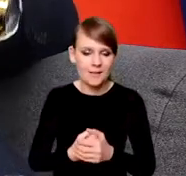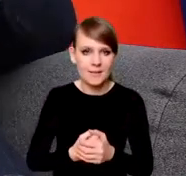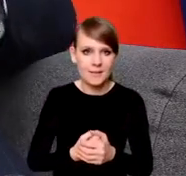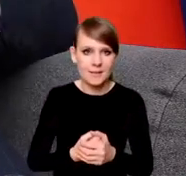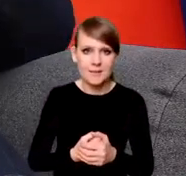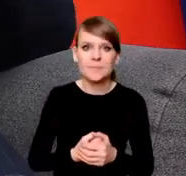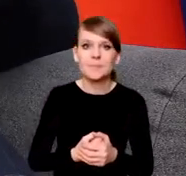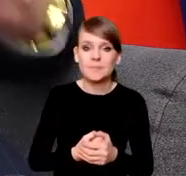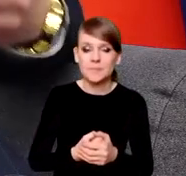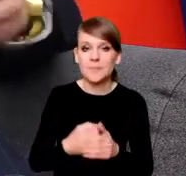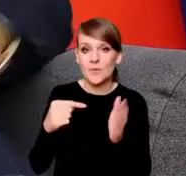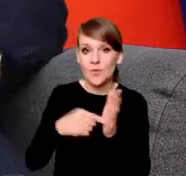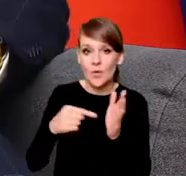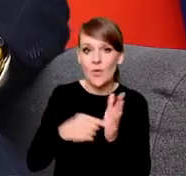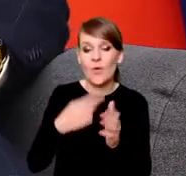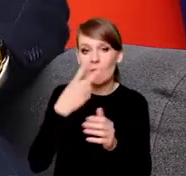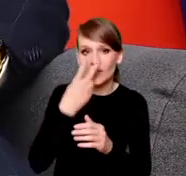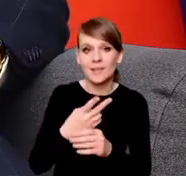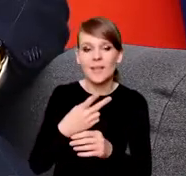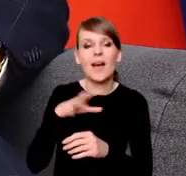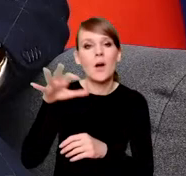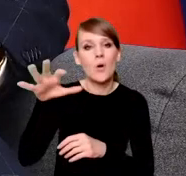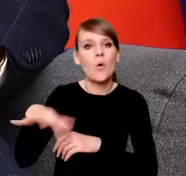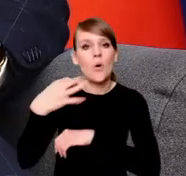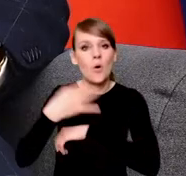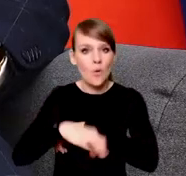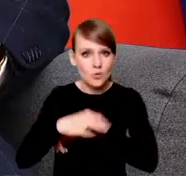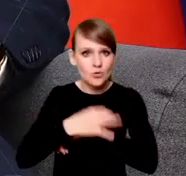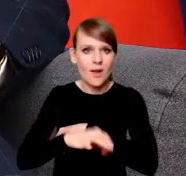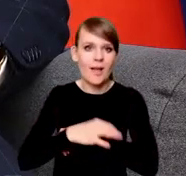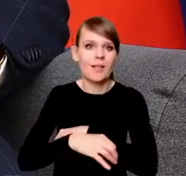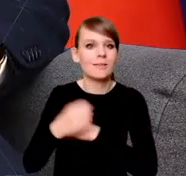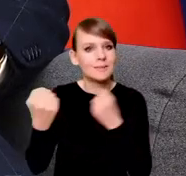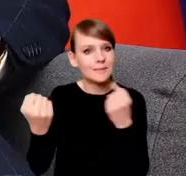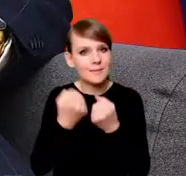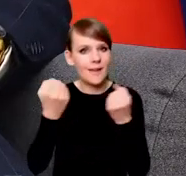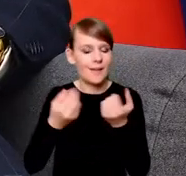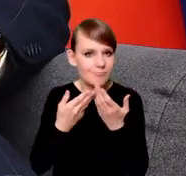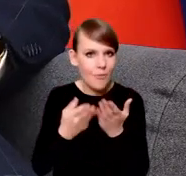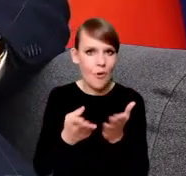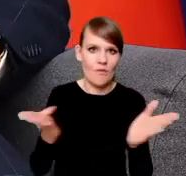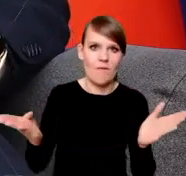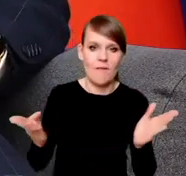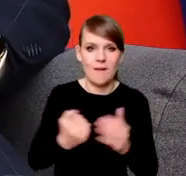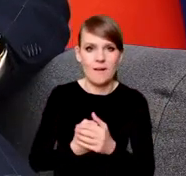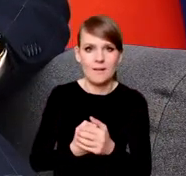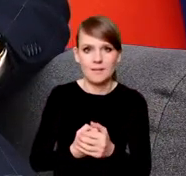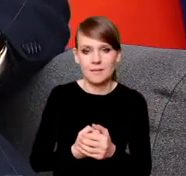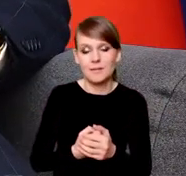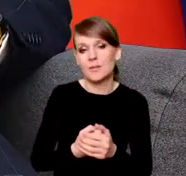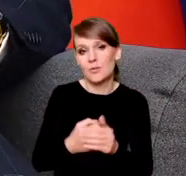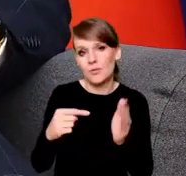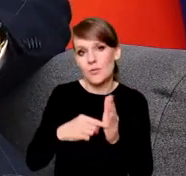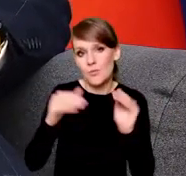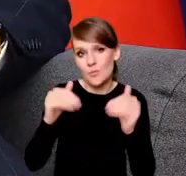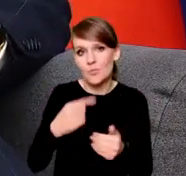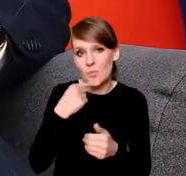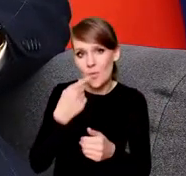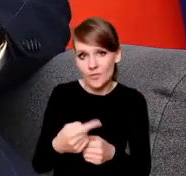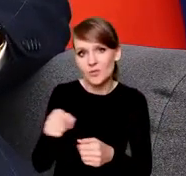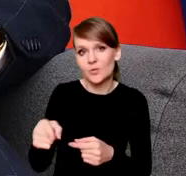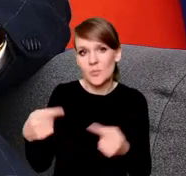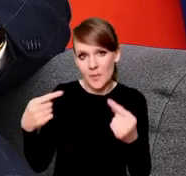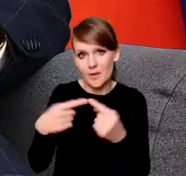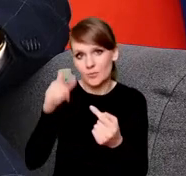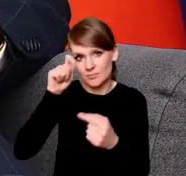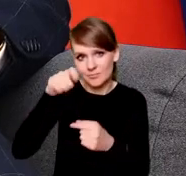pewnego rodzaju wyjściem właśnie środowiska akademickiego na szersze wody. I to jest w pewien sposób definicja społecznej odpowiedzialności uczelni, ale też warto